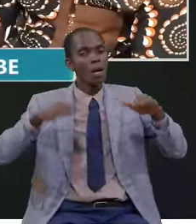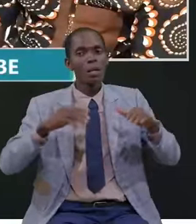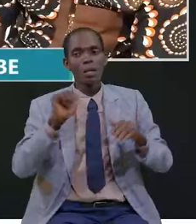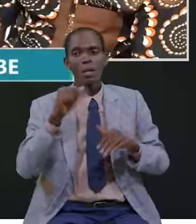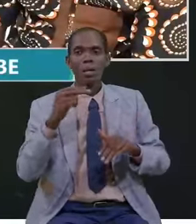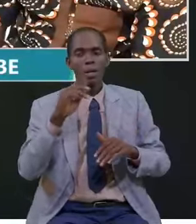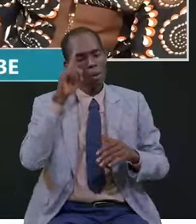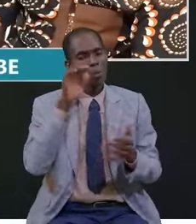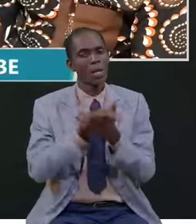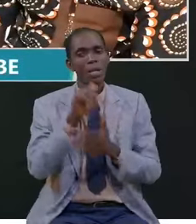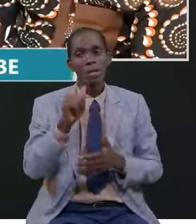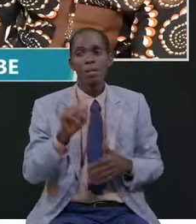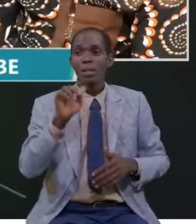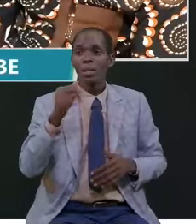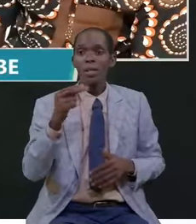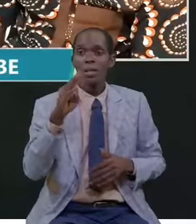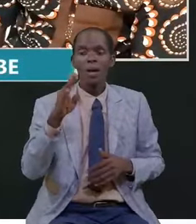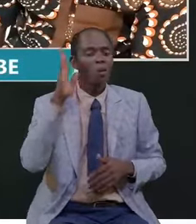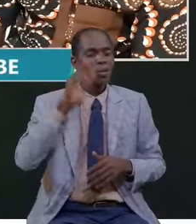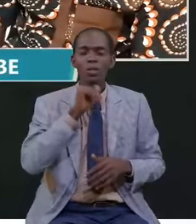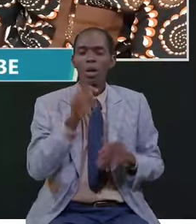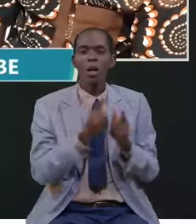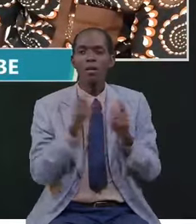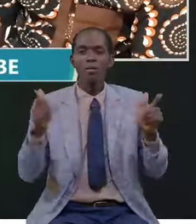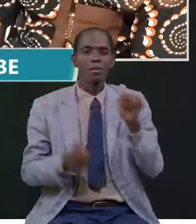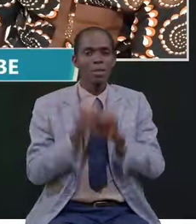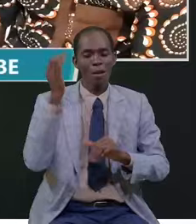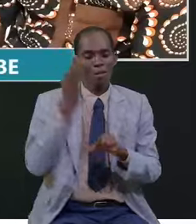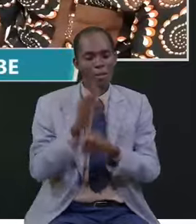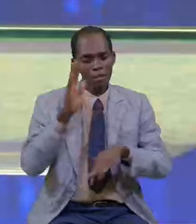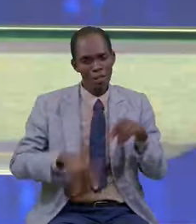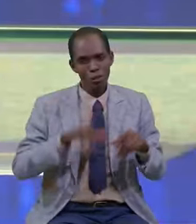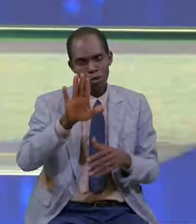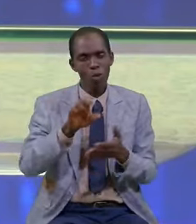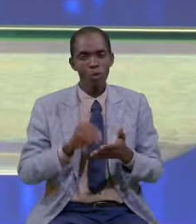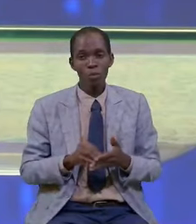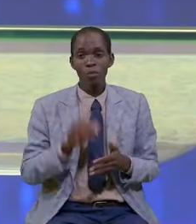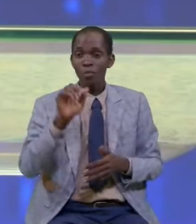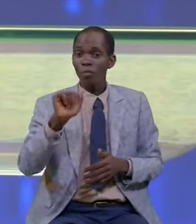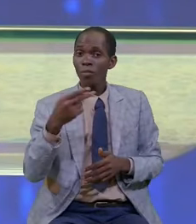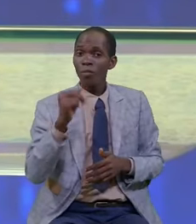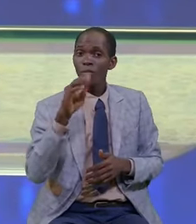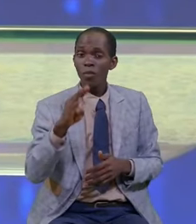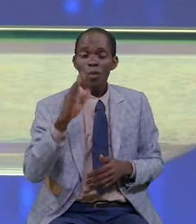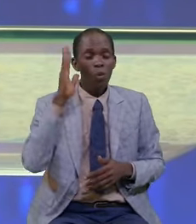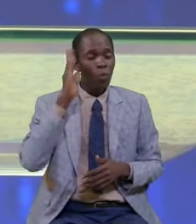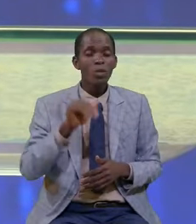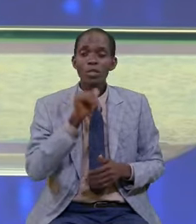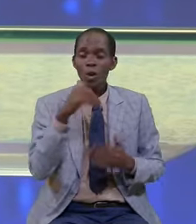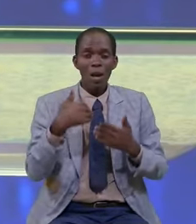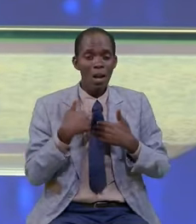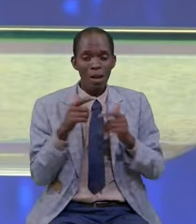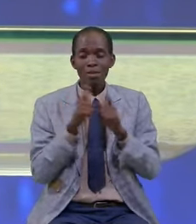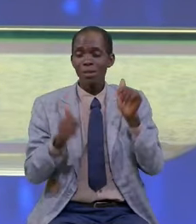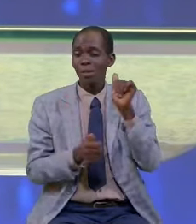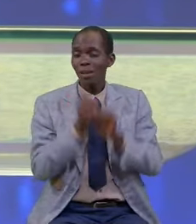n'aura pas une plus grande foi que vous. Acab ne peut pas, ne pouvait pas avoir une plus